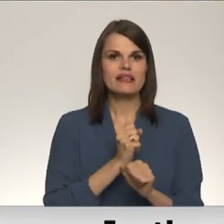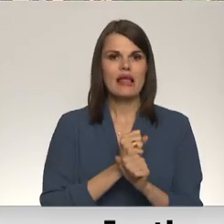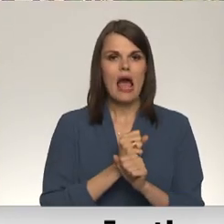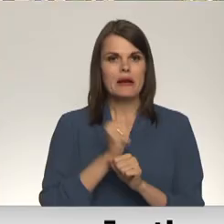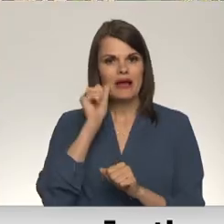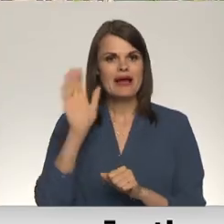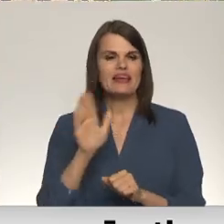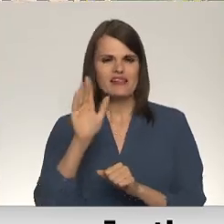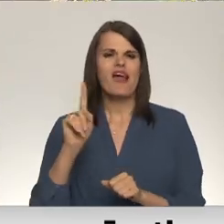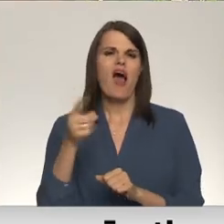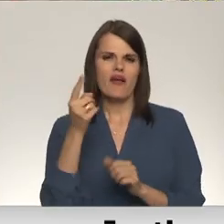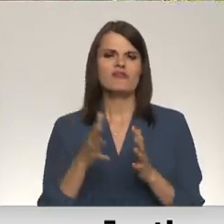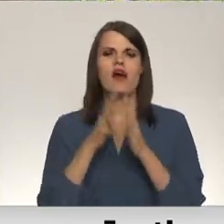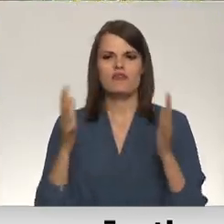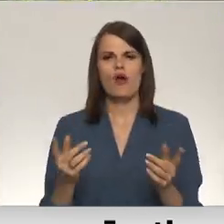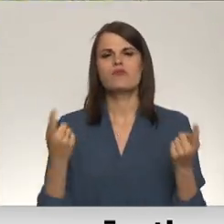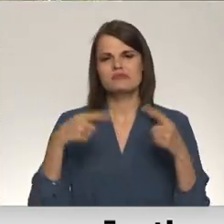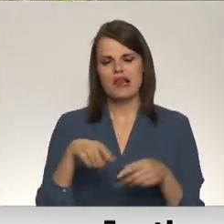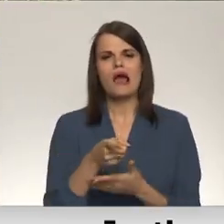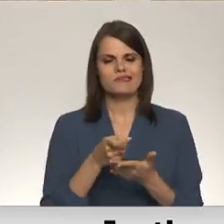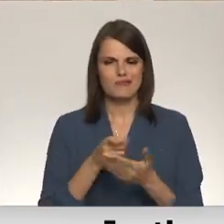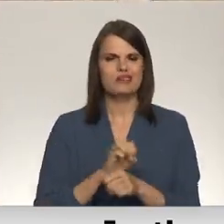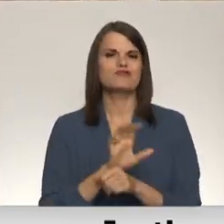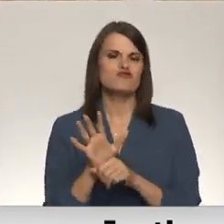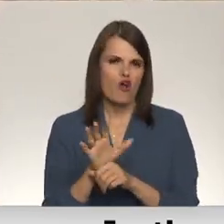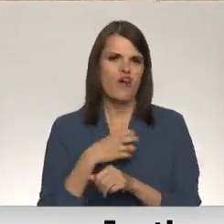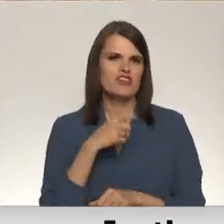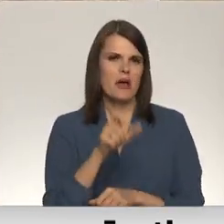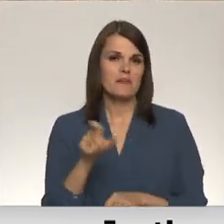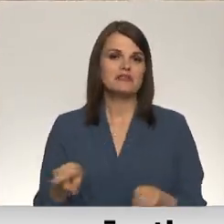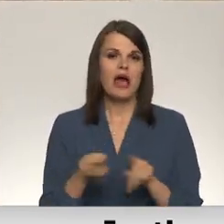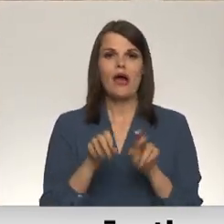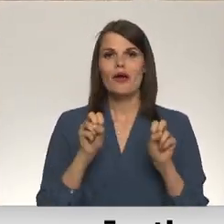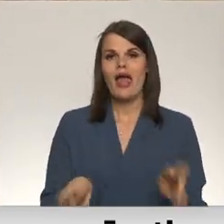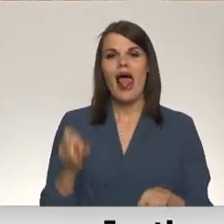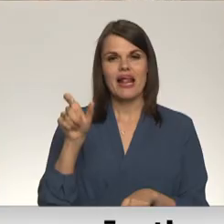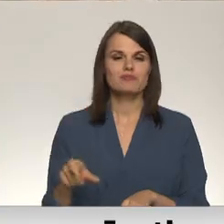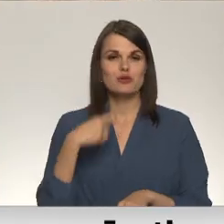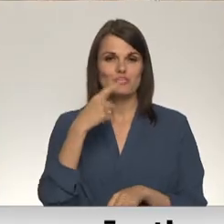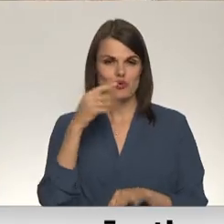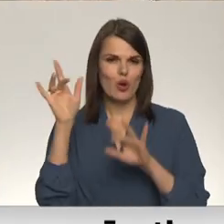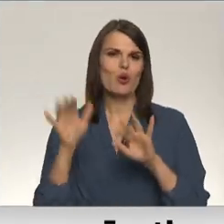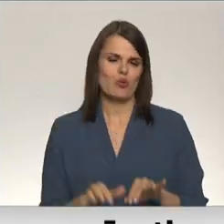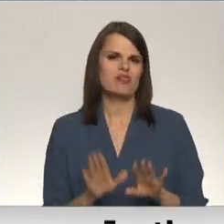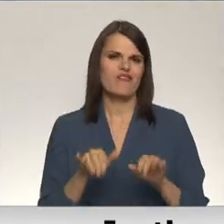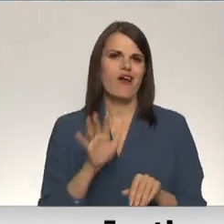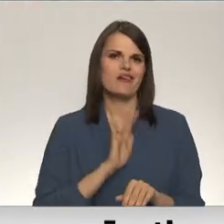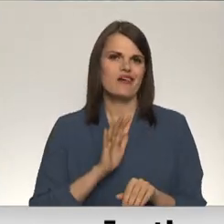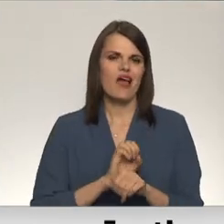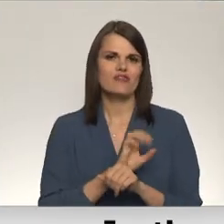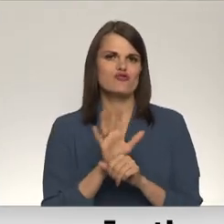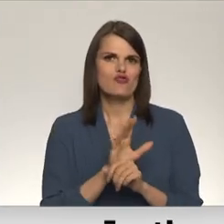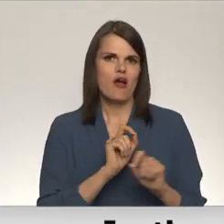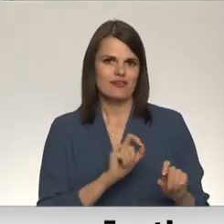ikdienā atkal daudz laika prasīs Covida pacienti. Arī eksperts Ģirds Briģis teica, ka rudenī var gaidīt slimības